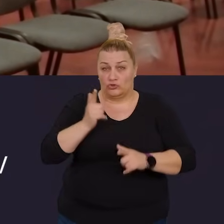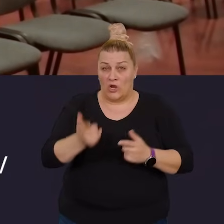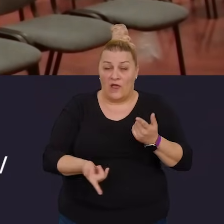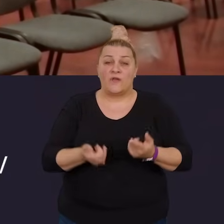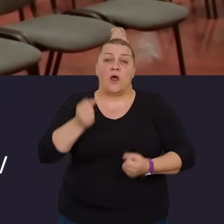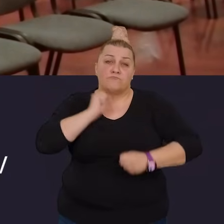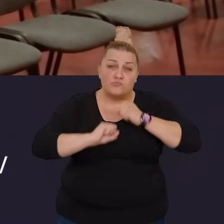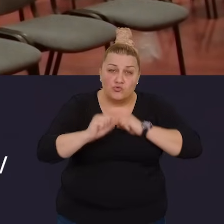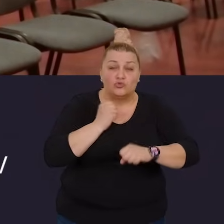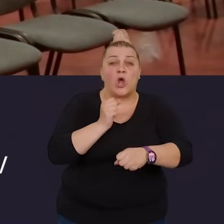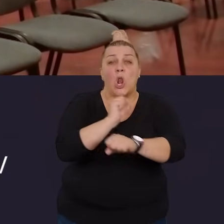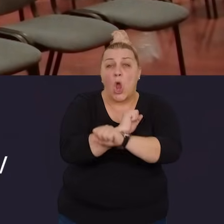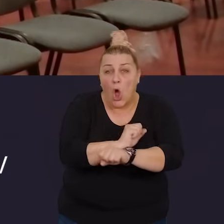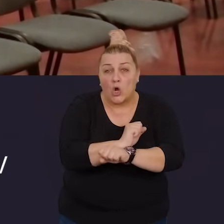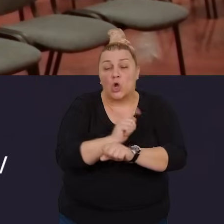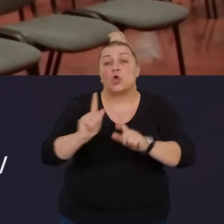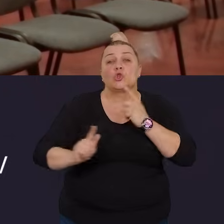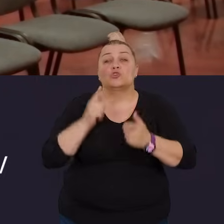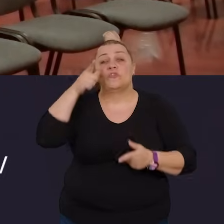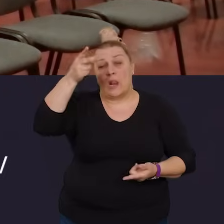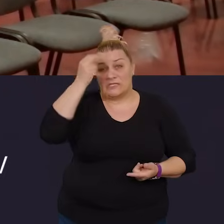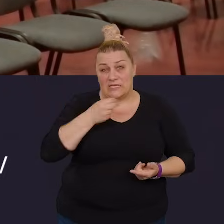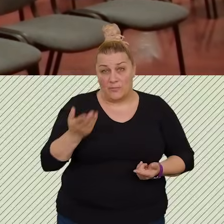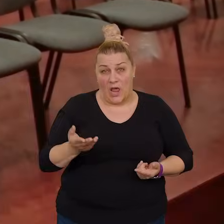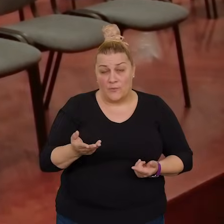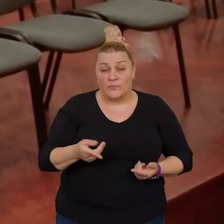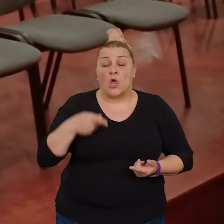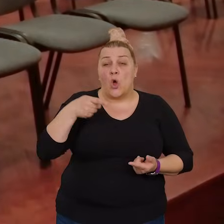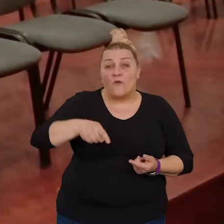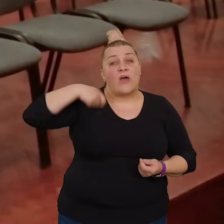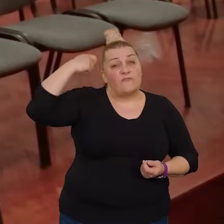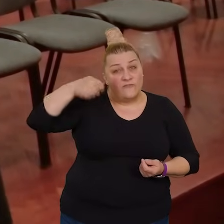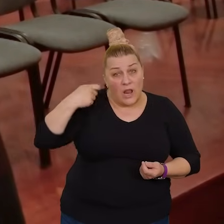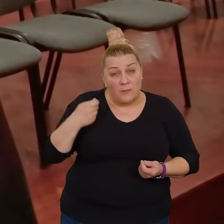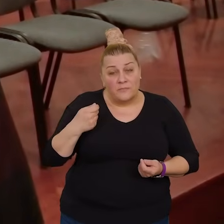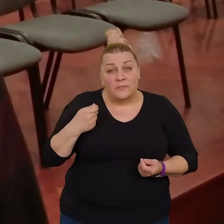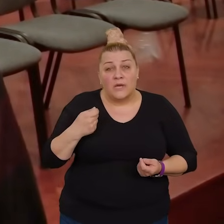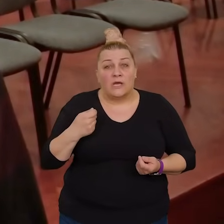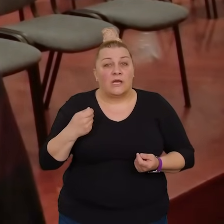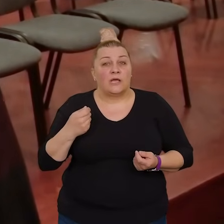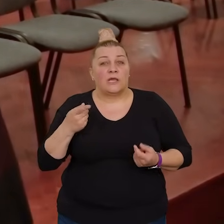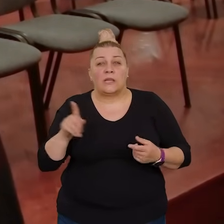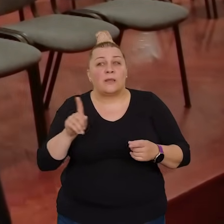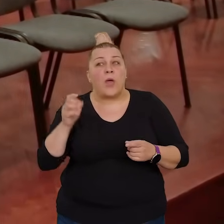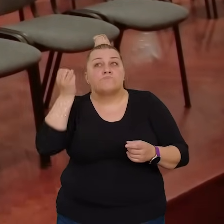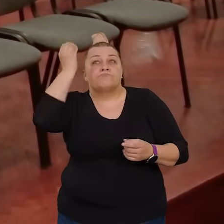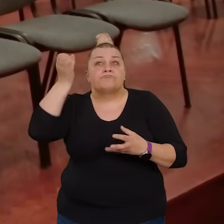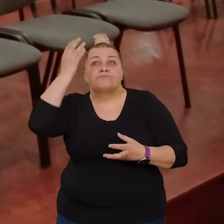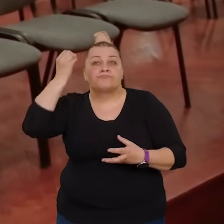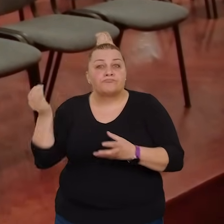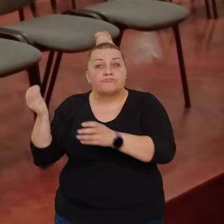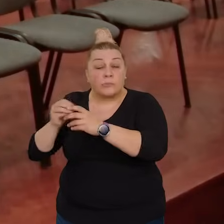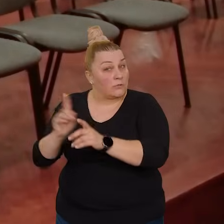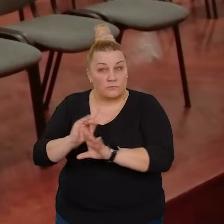srpskim logorima po načelu nacističkih logora doživjeli na prostoru Srbije. I to je film u kojem nema